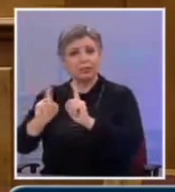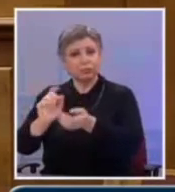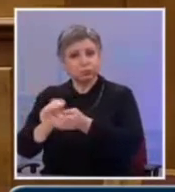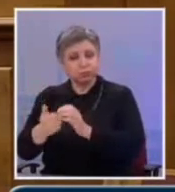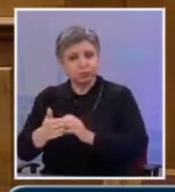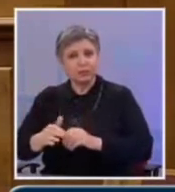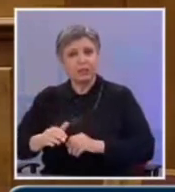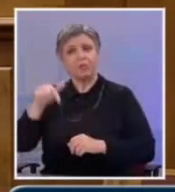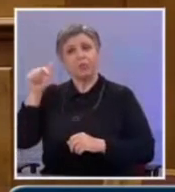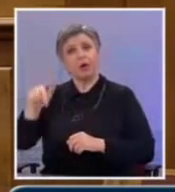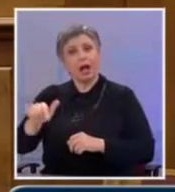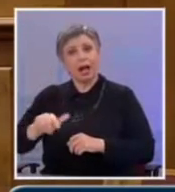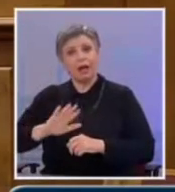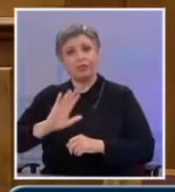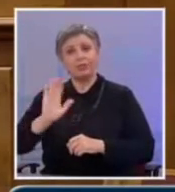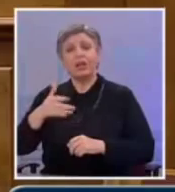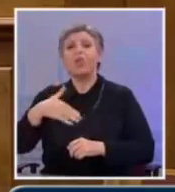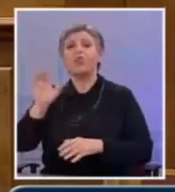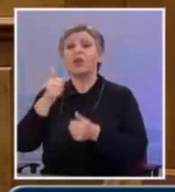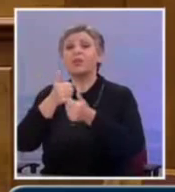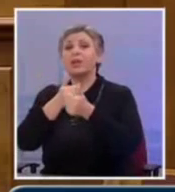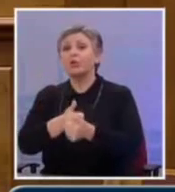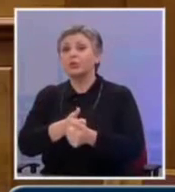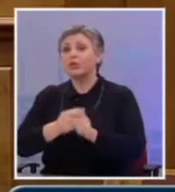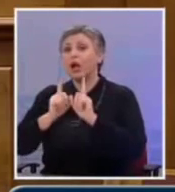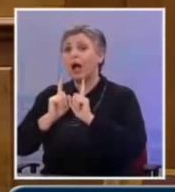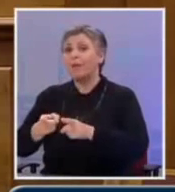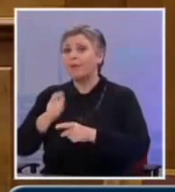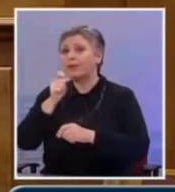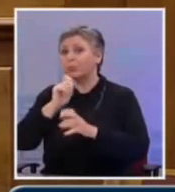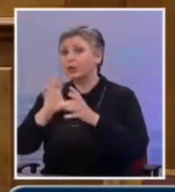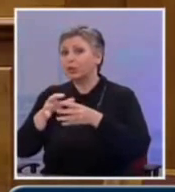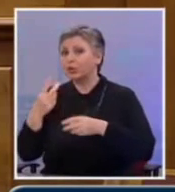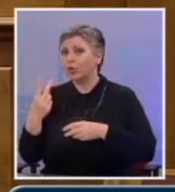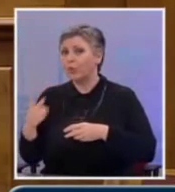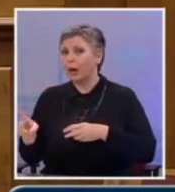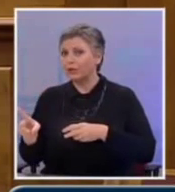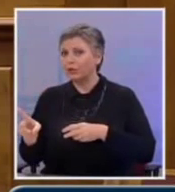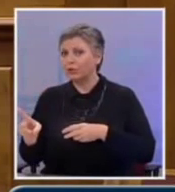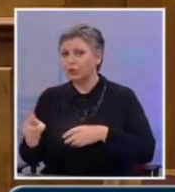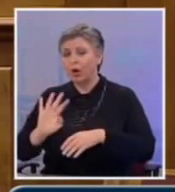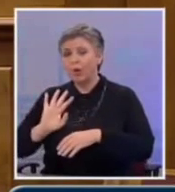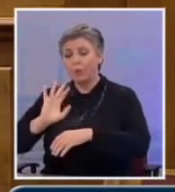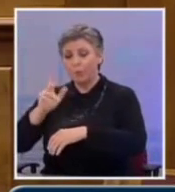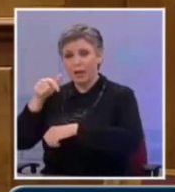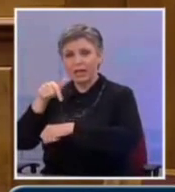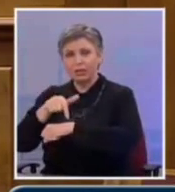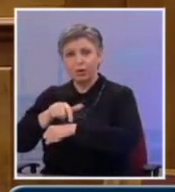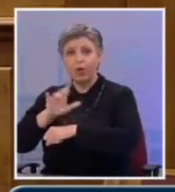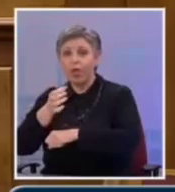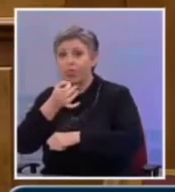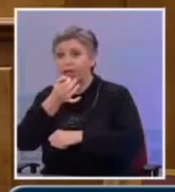να διαφωνήσουν με τη συλλογική γραμμή των κομμάτων τους, αλλά δεν το φανερώνουν ακόμα. Αυτό ισχυρίζεστε. Αυτό